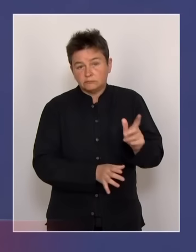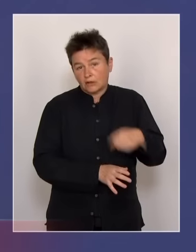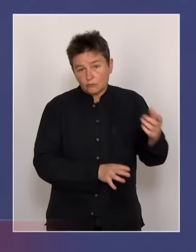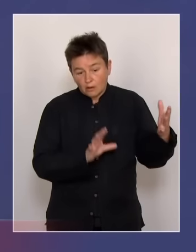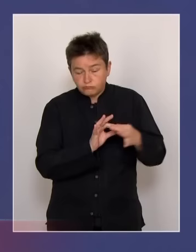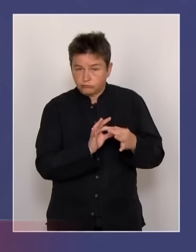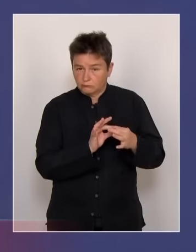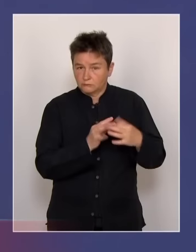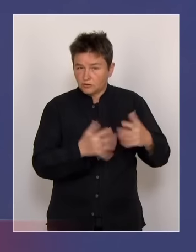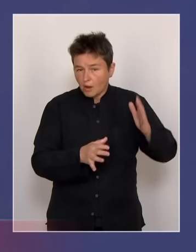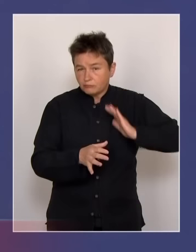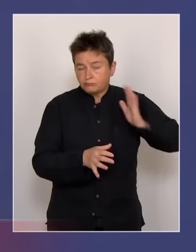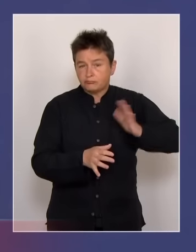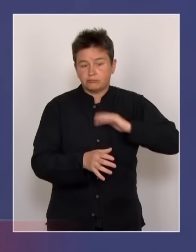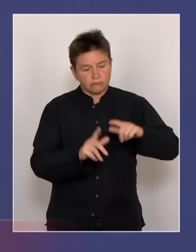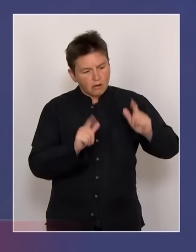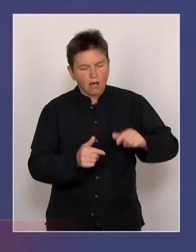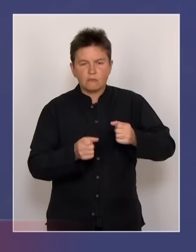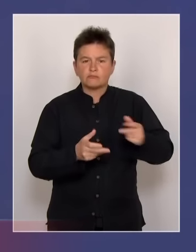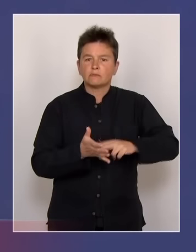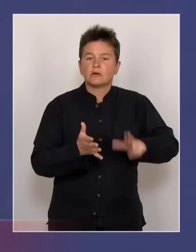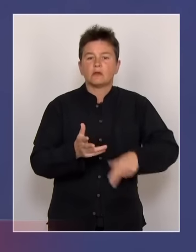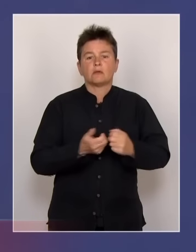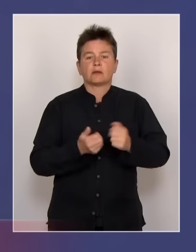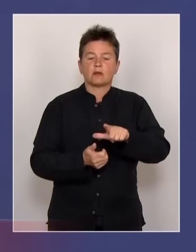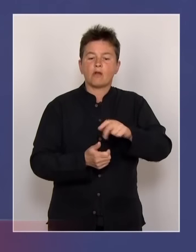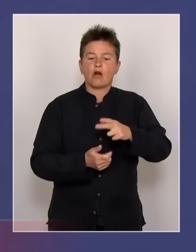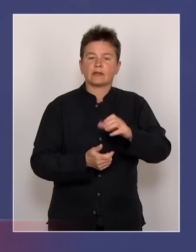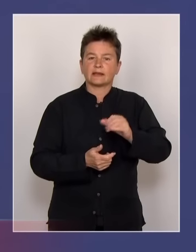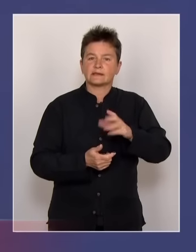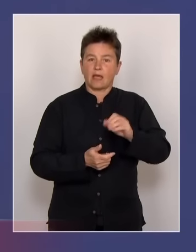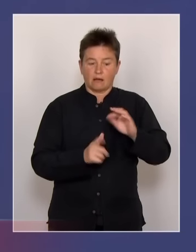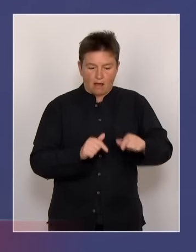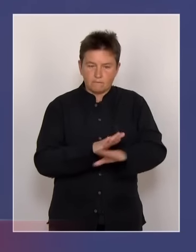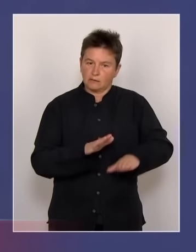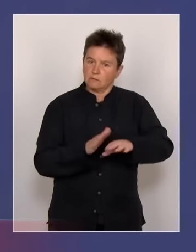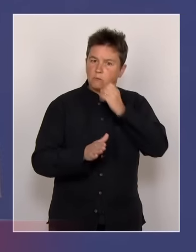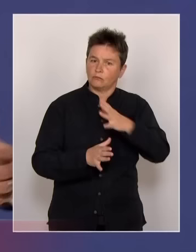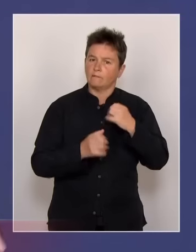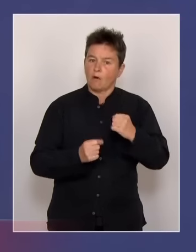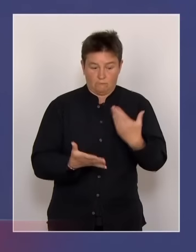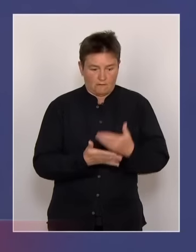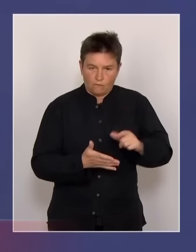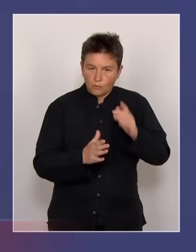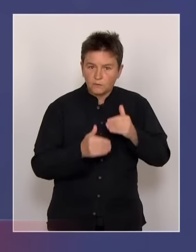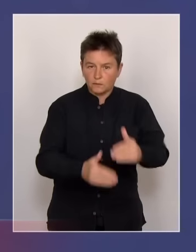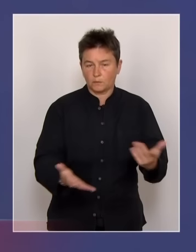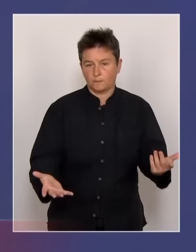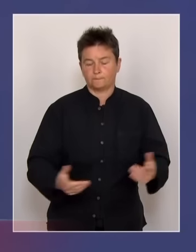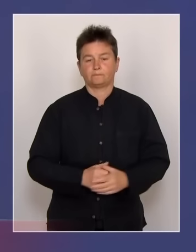profonds et les traités qui nous lient, dont celui de Lancaster House, jettent des bases solides. Il faut les poursuivre,